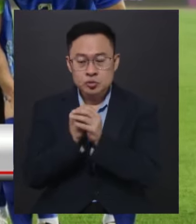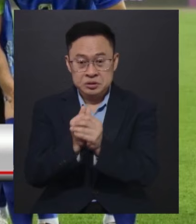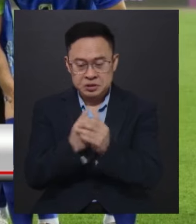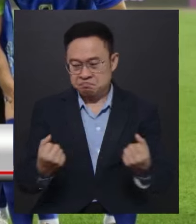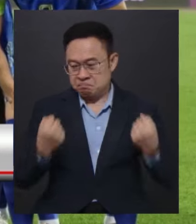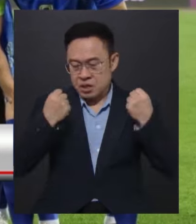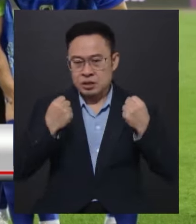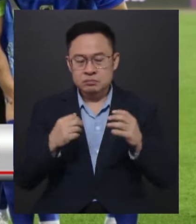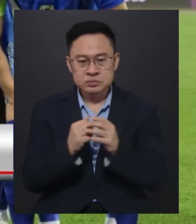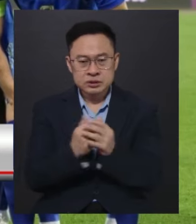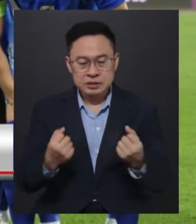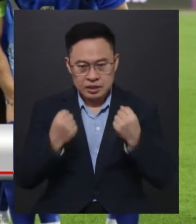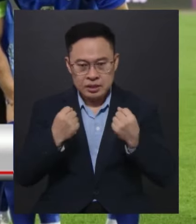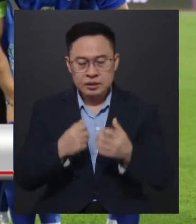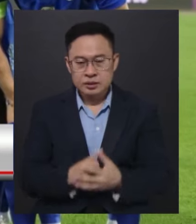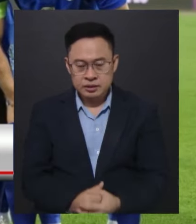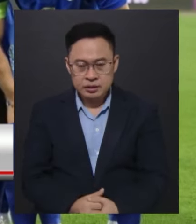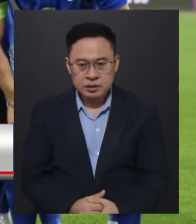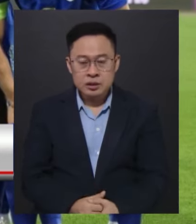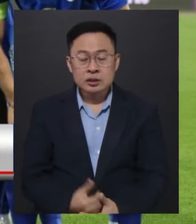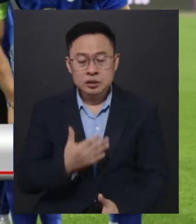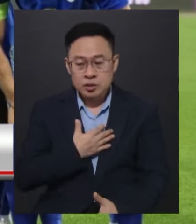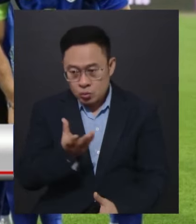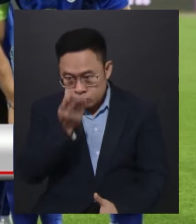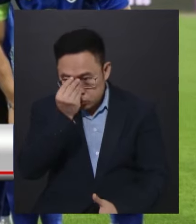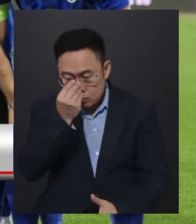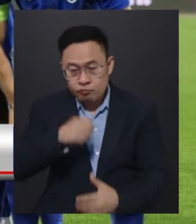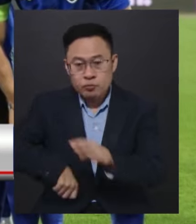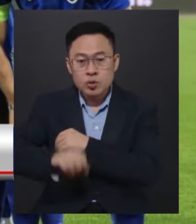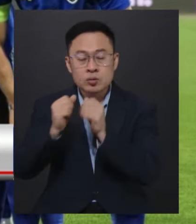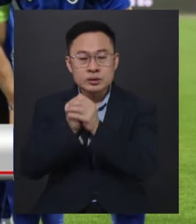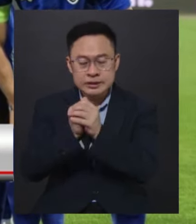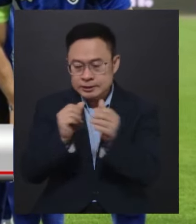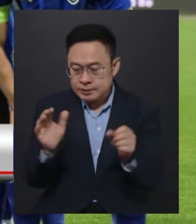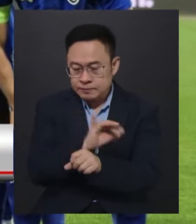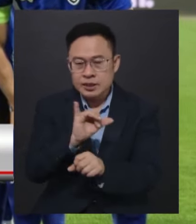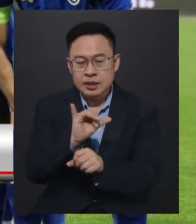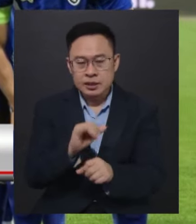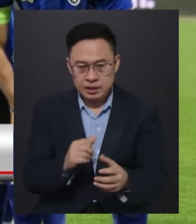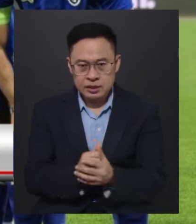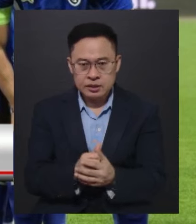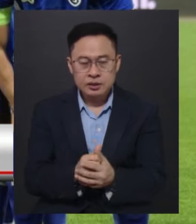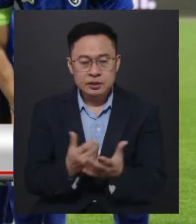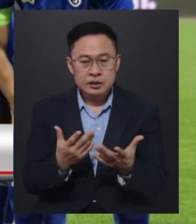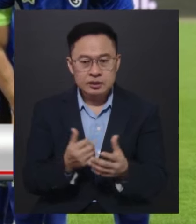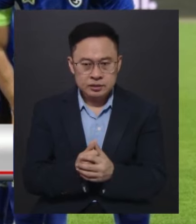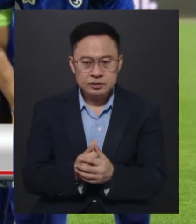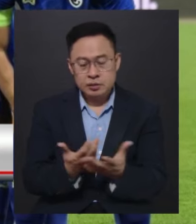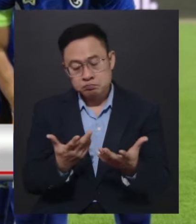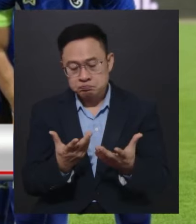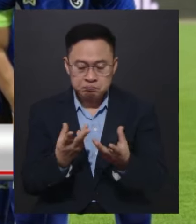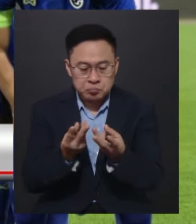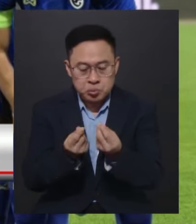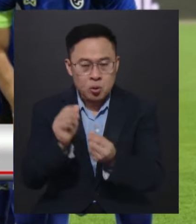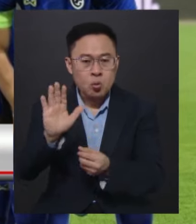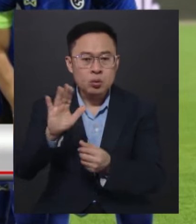เองก็ไม่ได้รู้รายละเอียดของฟุตบอลจีนมากถ้าพูดถึงรายละเอียดของพวกเขาก็คงไม่สามารถคอมเมได้